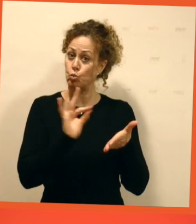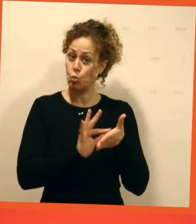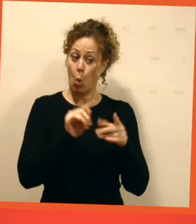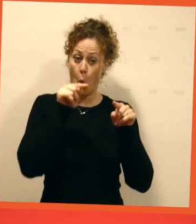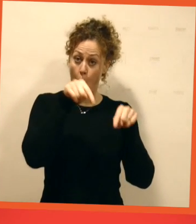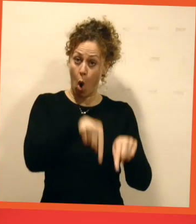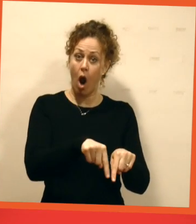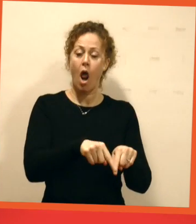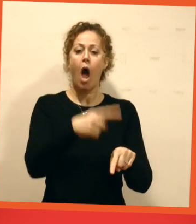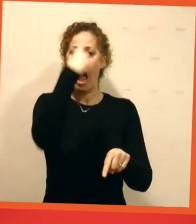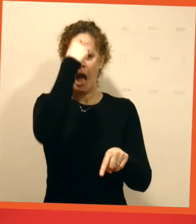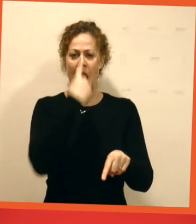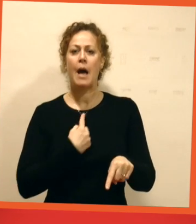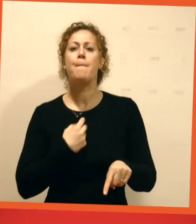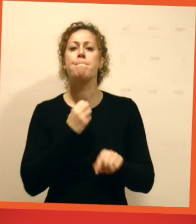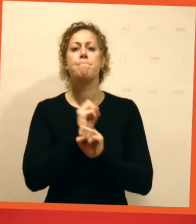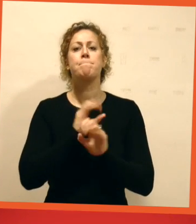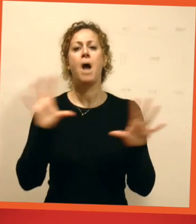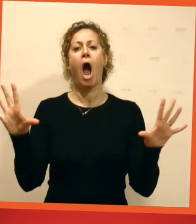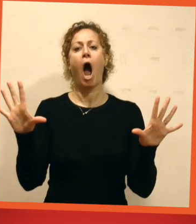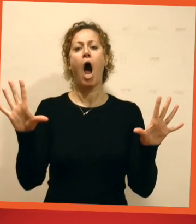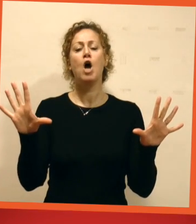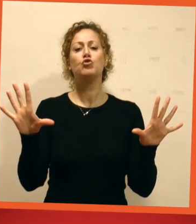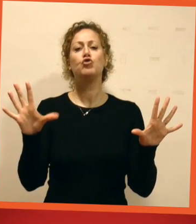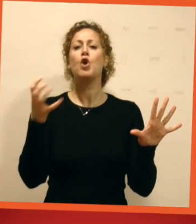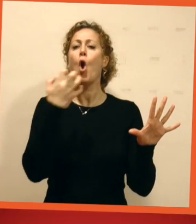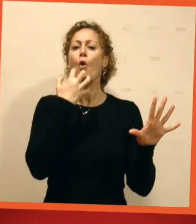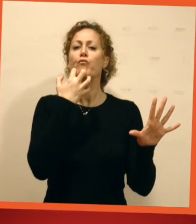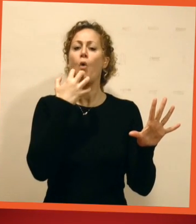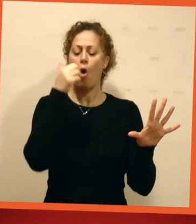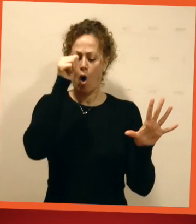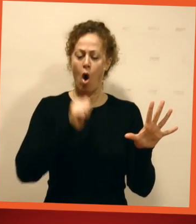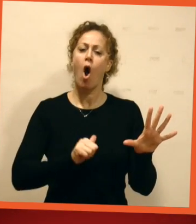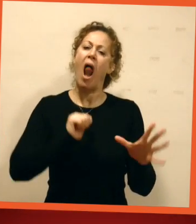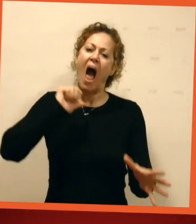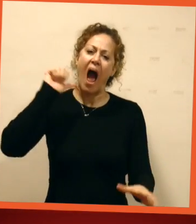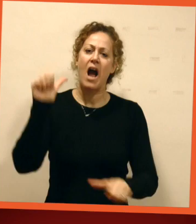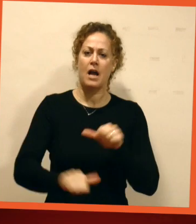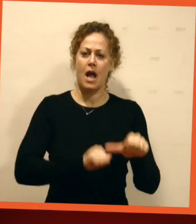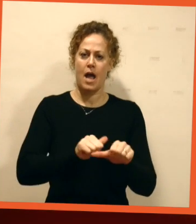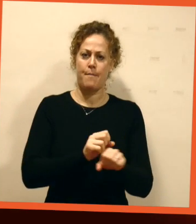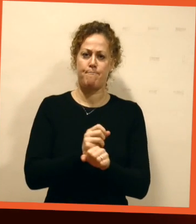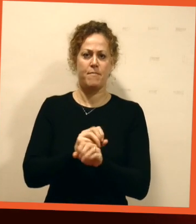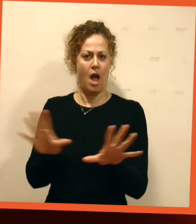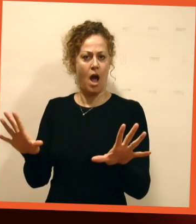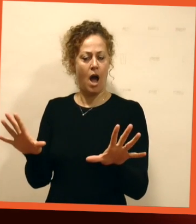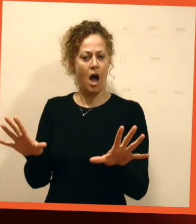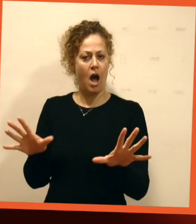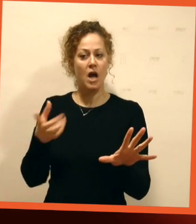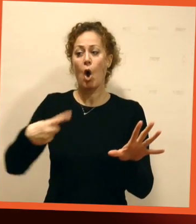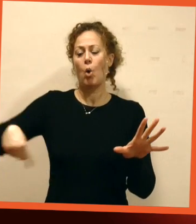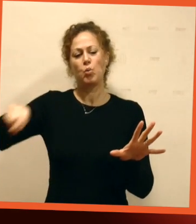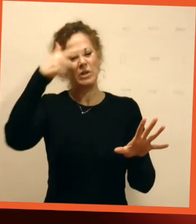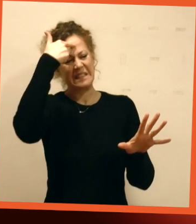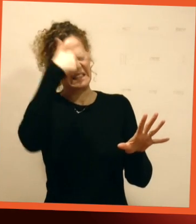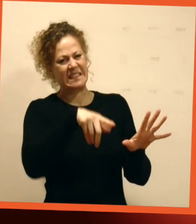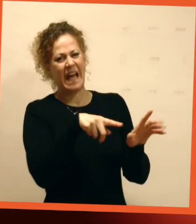l'immagine che gli altri nella classe hanno di quell'individuo, proprio perché facendo una cosa che quella